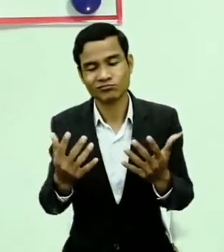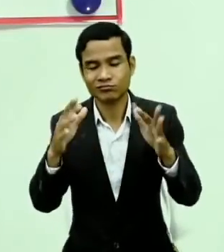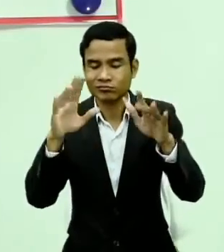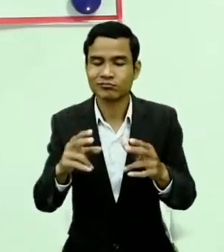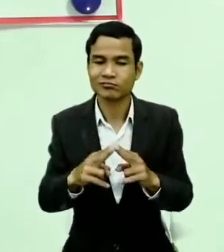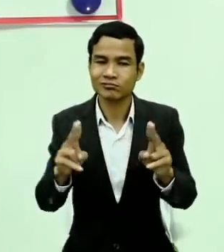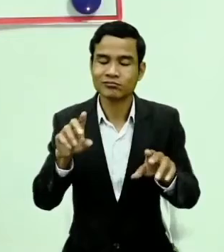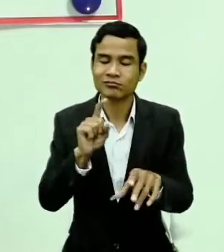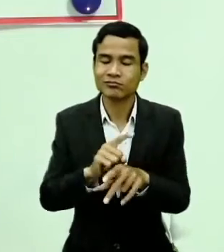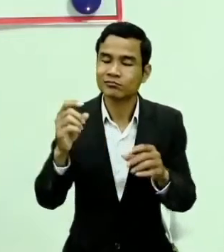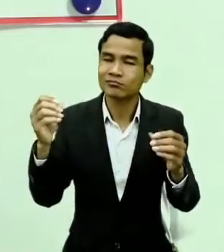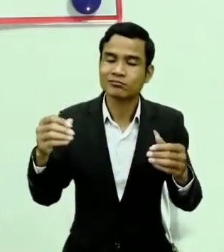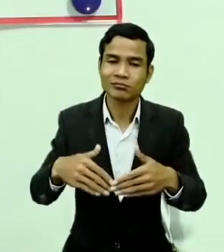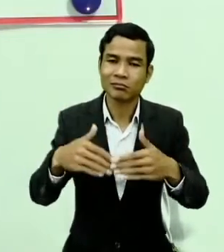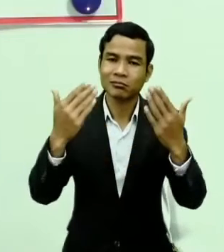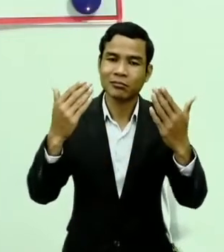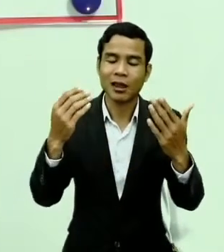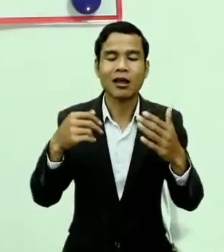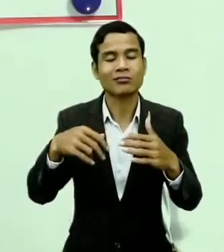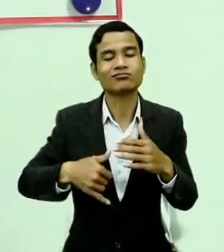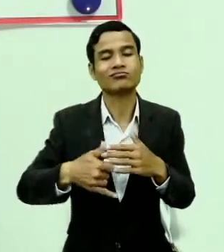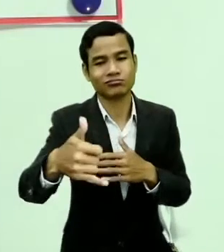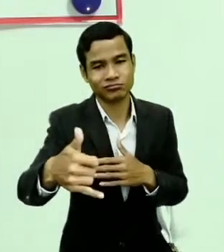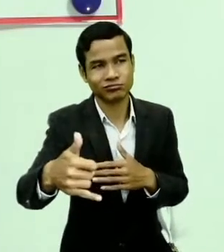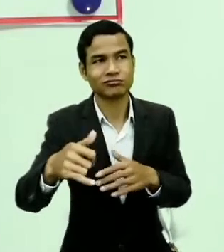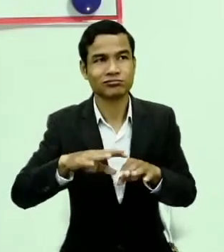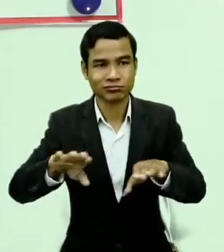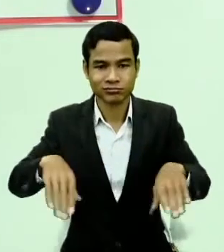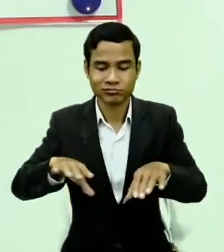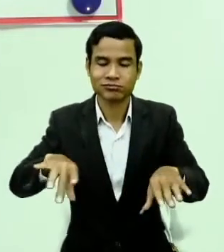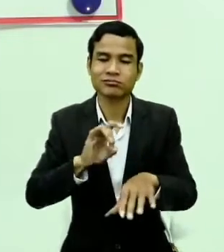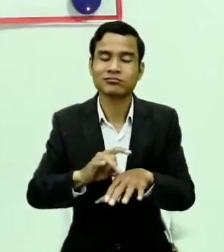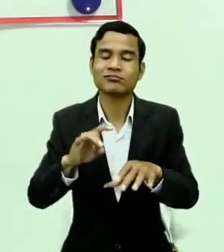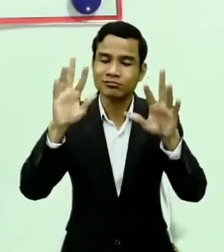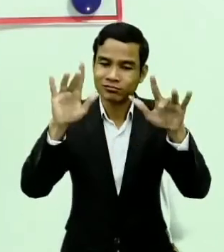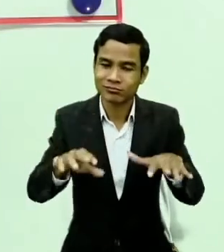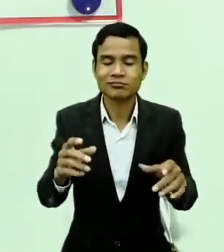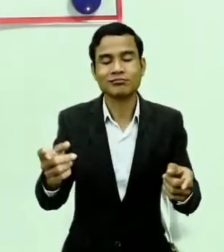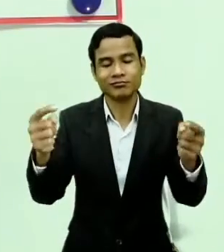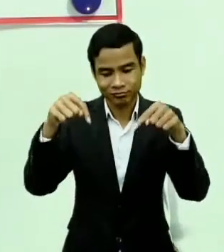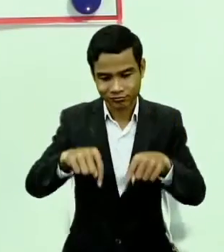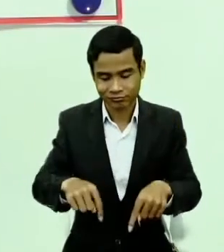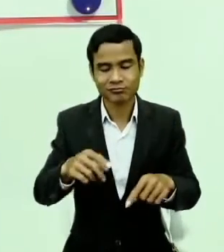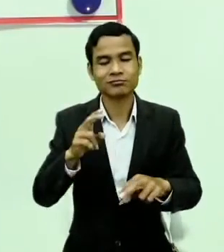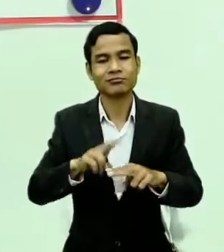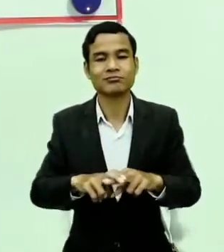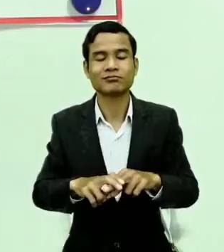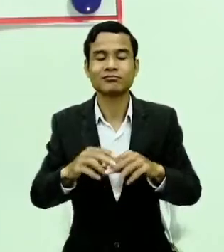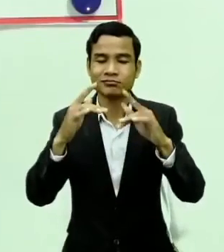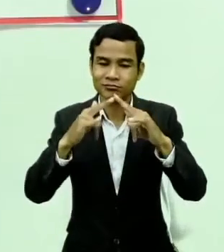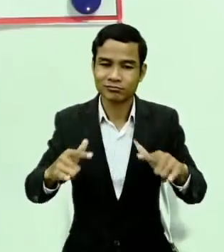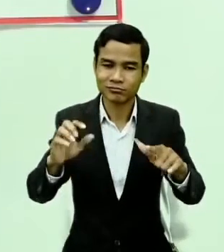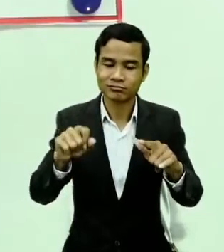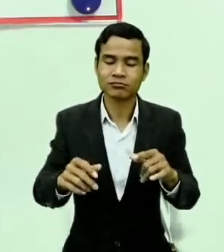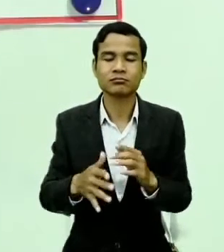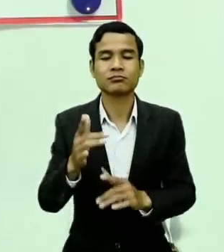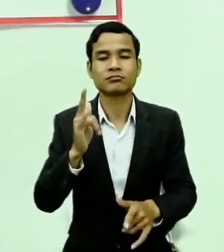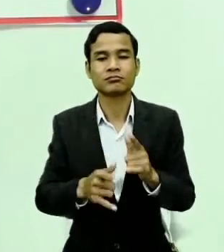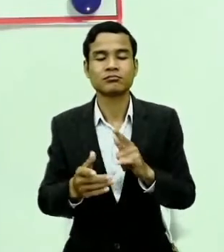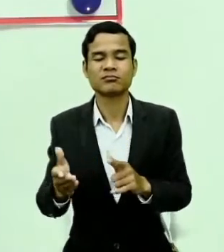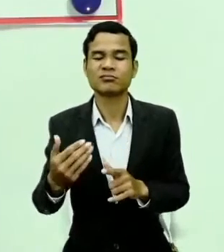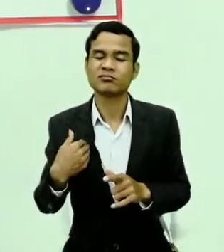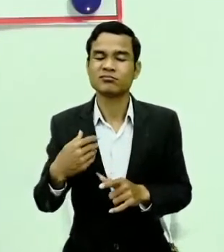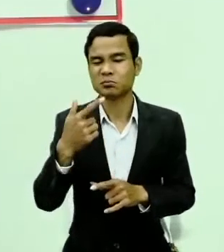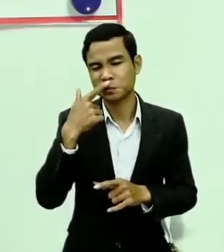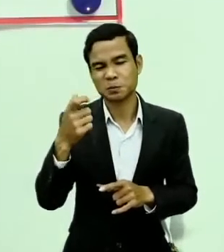anh mở bảo thằng ấy châu từ lên nhà hỏi chạm đập bê phliếng dương hút mà nơi không hồ vịnh mình chẳng ấy họ và sân bảo tha ô